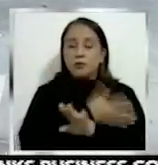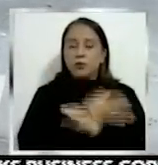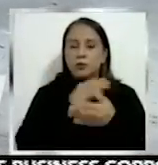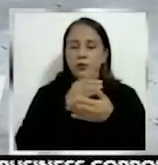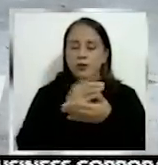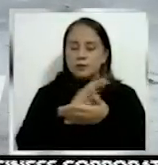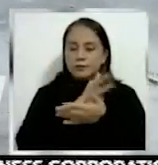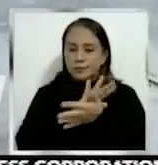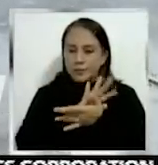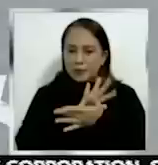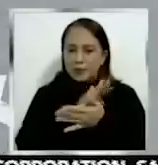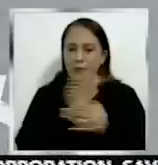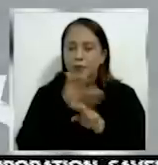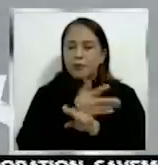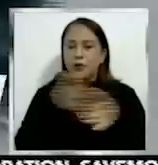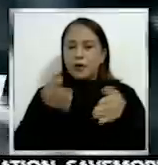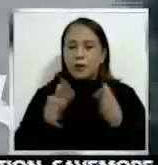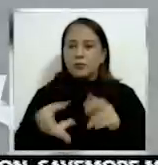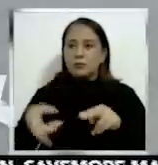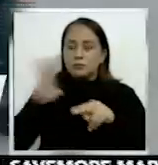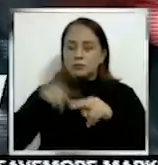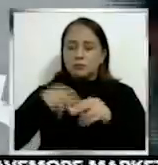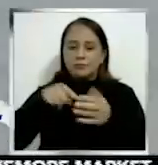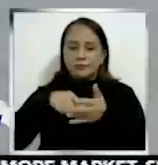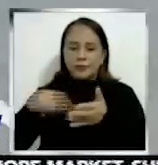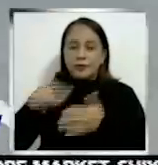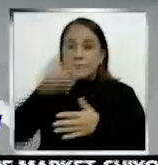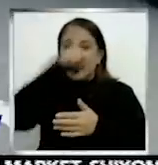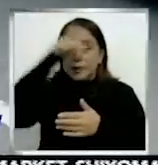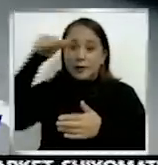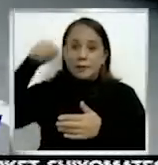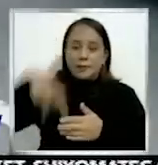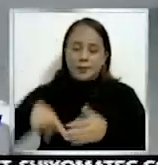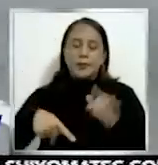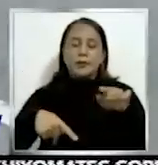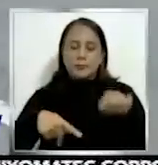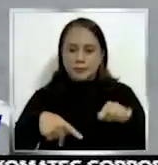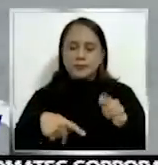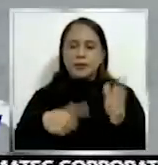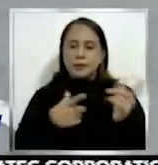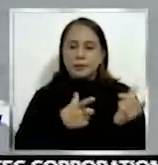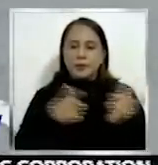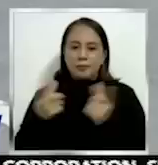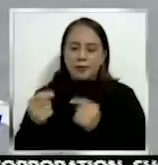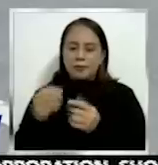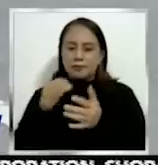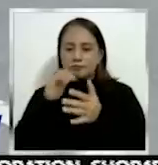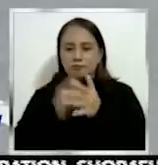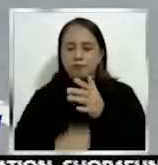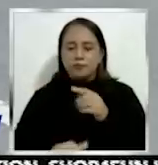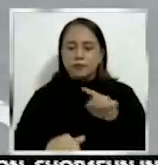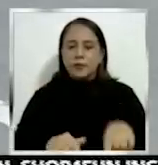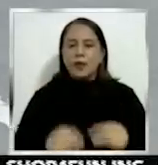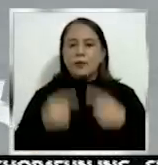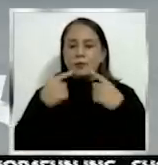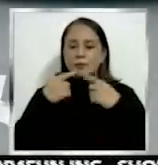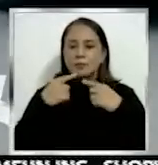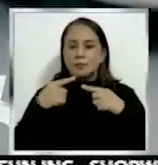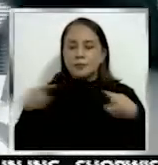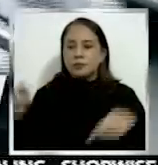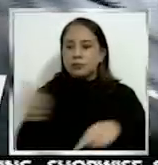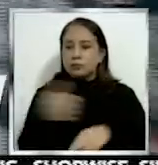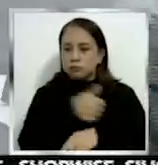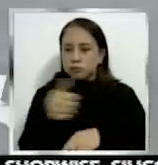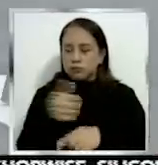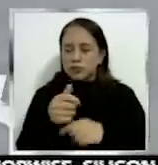payagan ang mga taas singil. Sa Abril nila, ipatutupad ang mga discount sa mga pampublikong sasakyan at posibleng tumagal yan